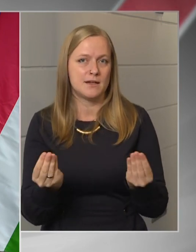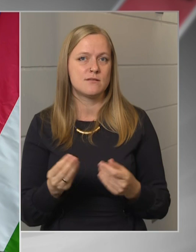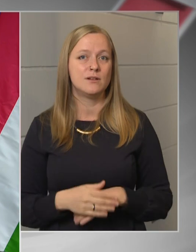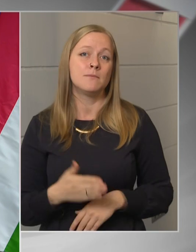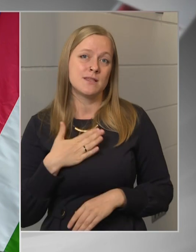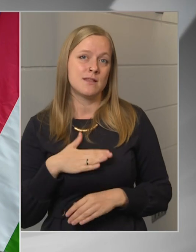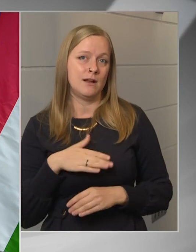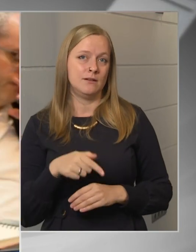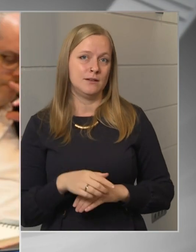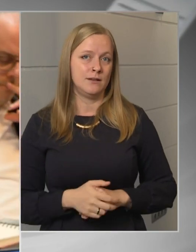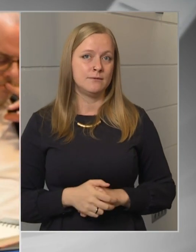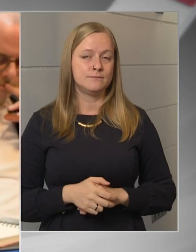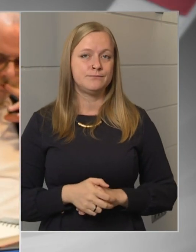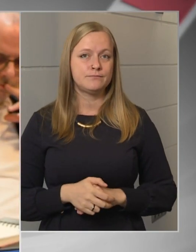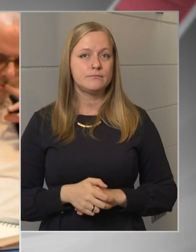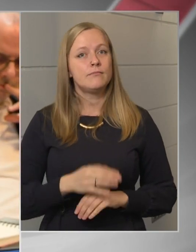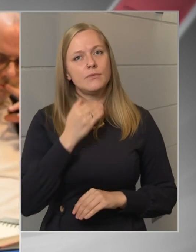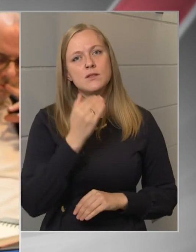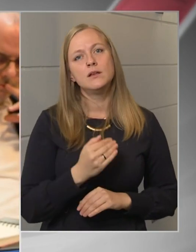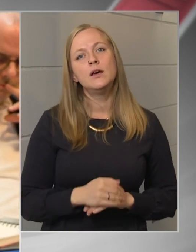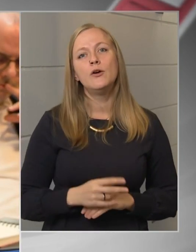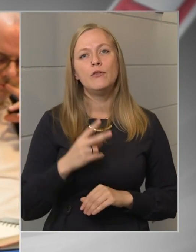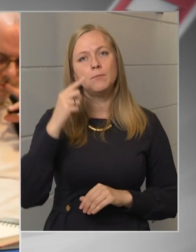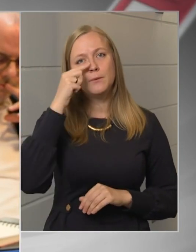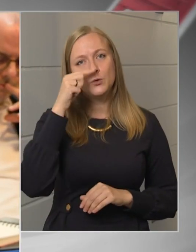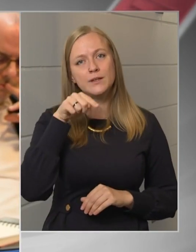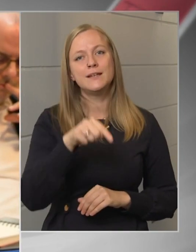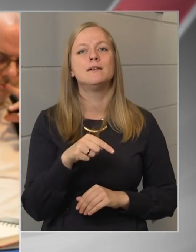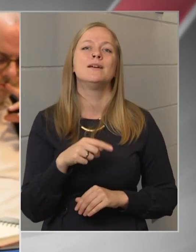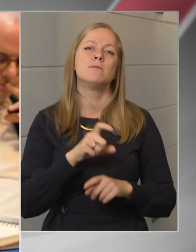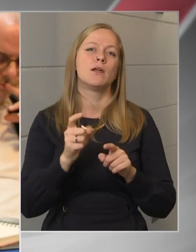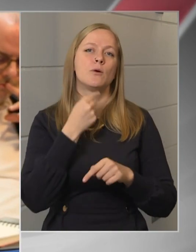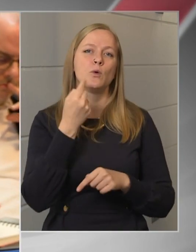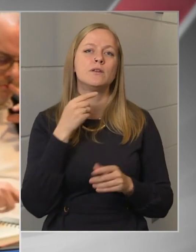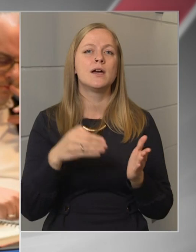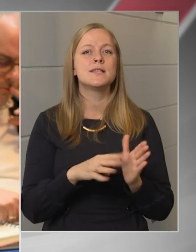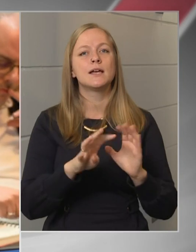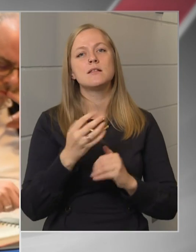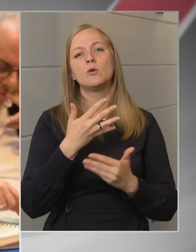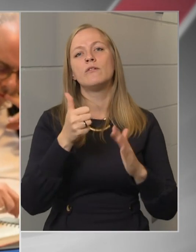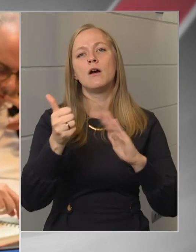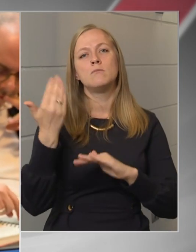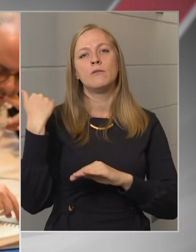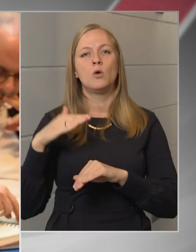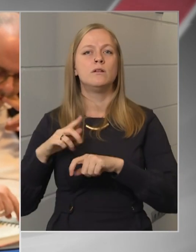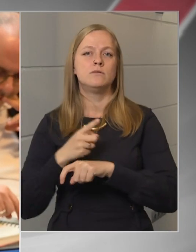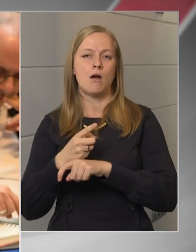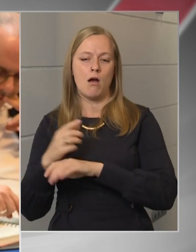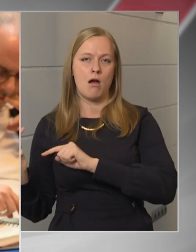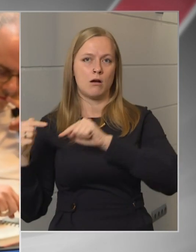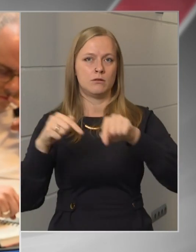ez így lenne. Köszönöm. Vladimir Putyin hibának nevezte, hogy 1956-ban tankokat küldtek Magyarországra.